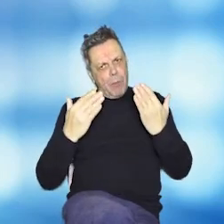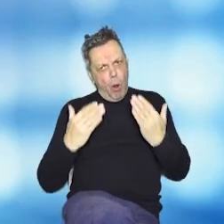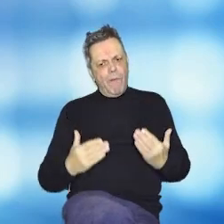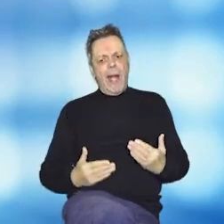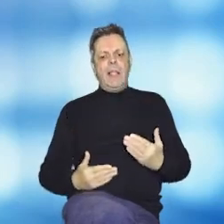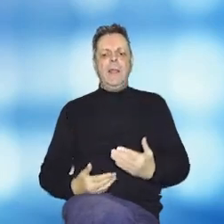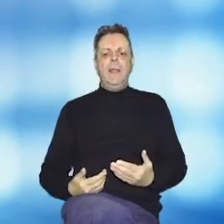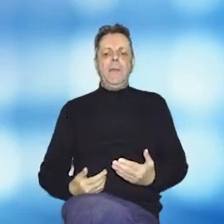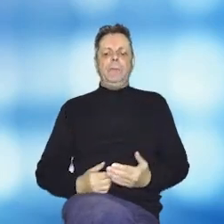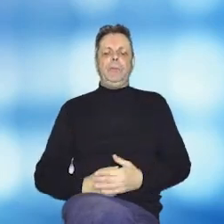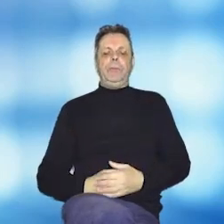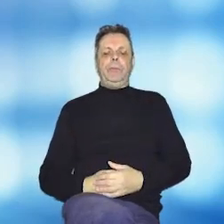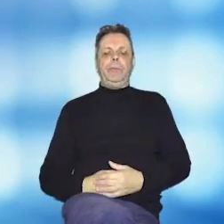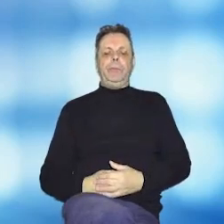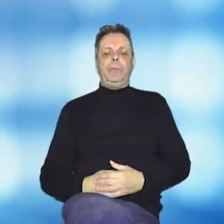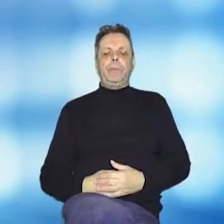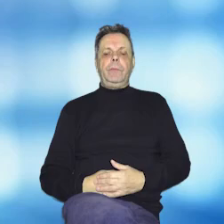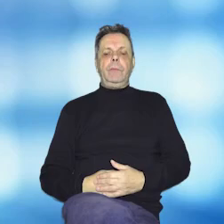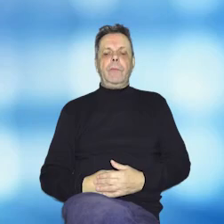sad mi dolaze određena sjećanja.